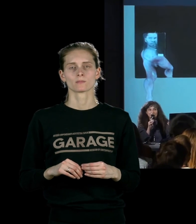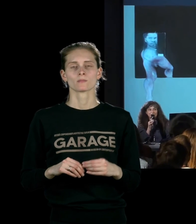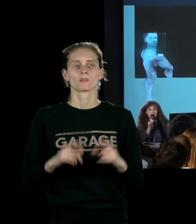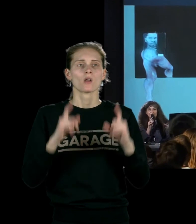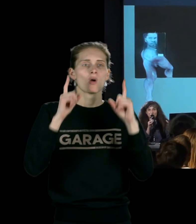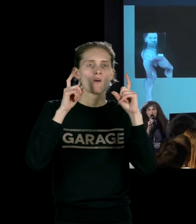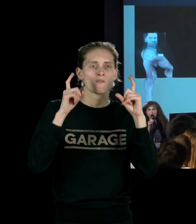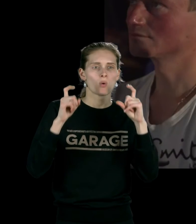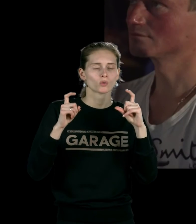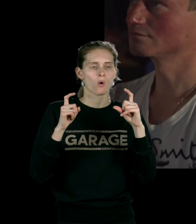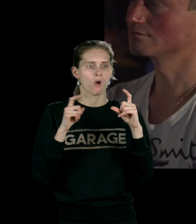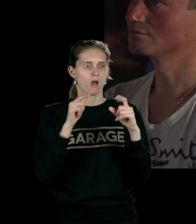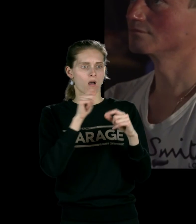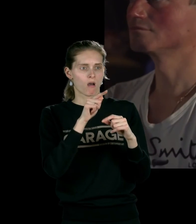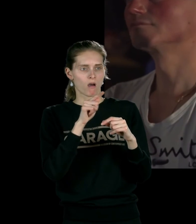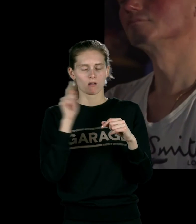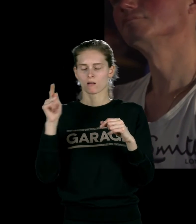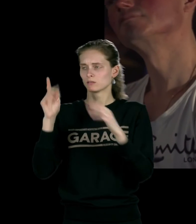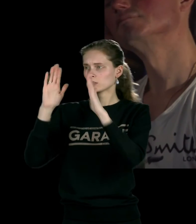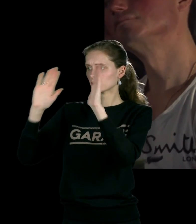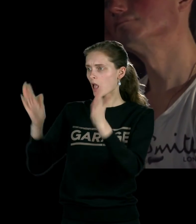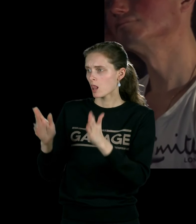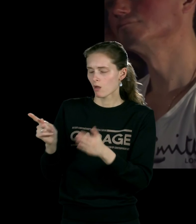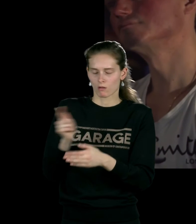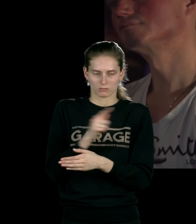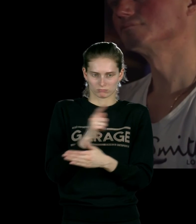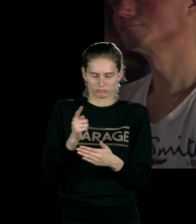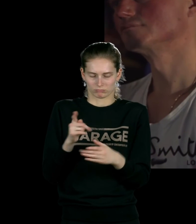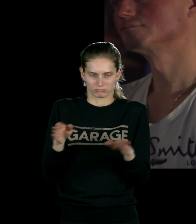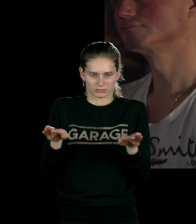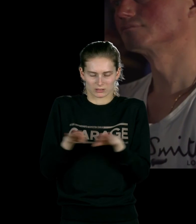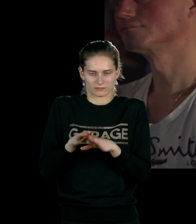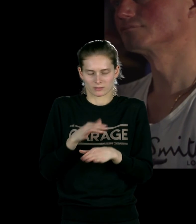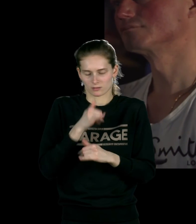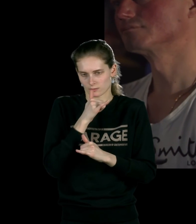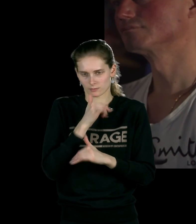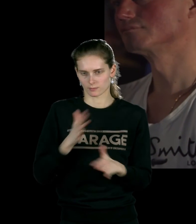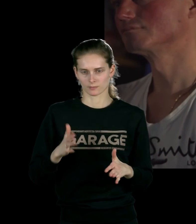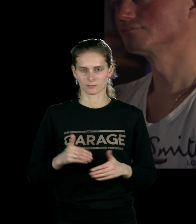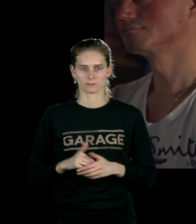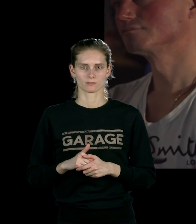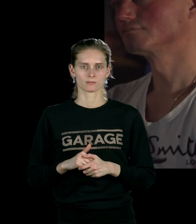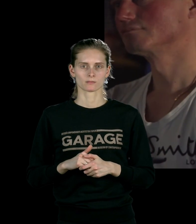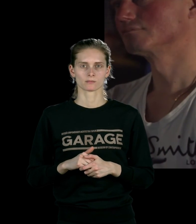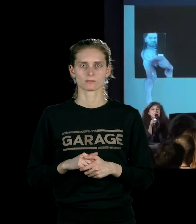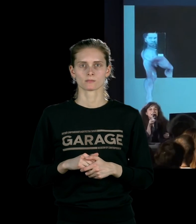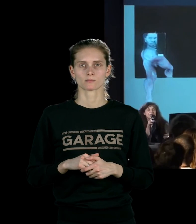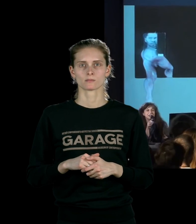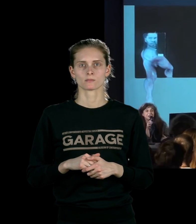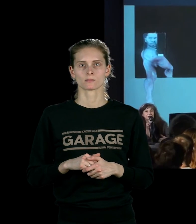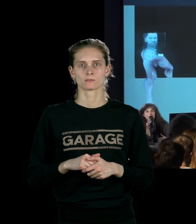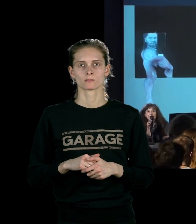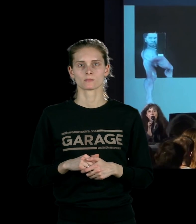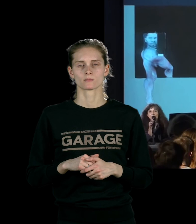быть соотнесены с этим телом, которое не хочет удерживать обувь, постоянную форму, которая меняется, растекается, мутирует